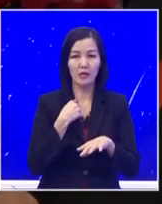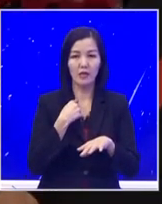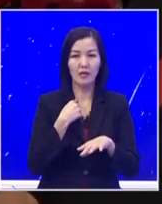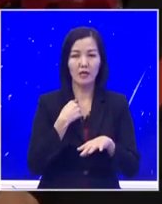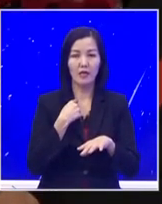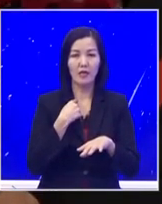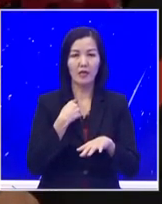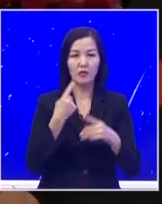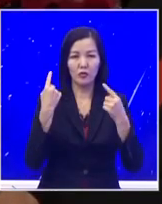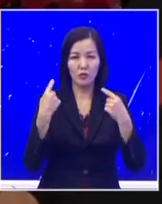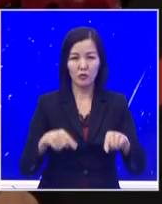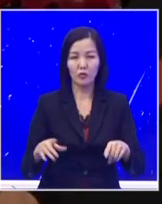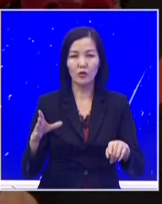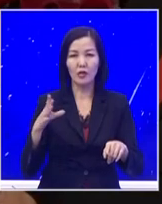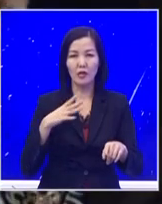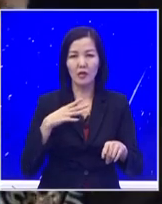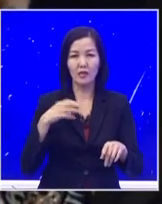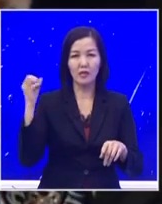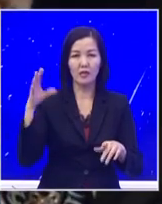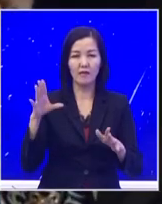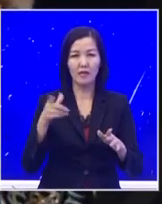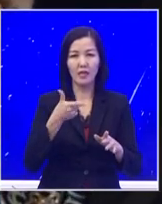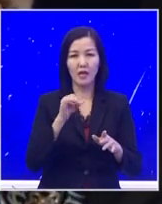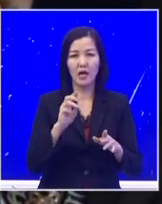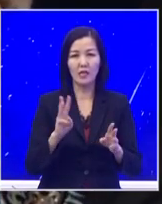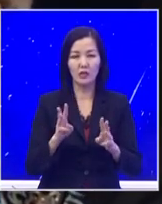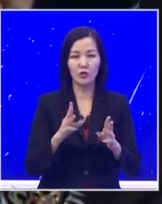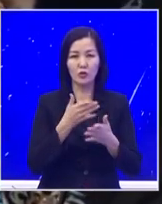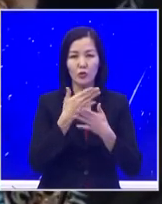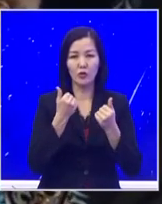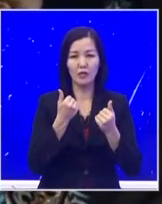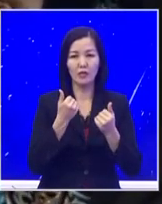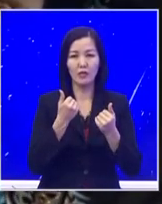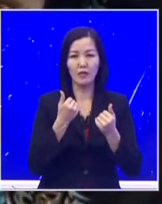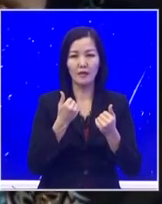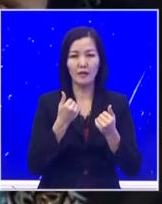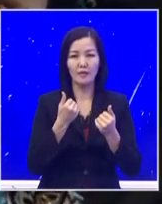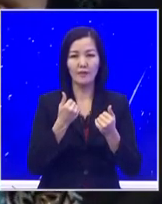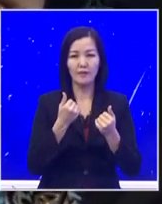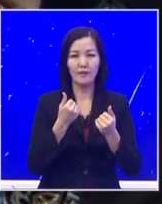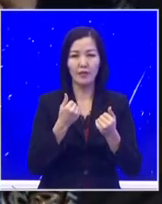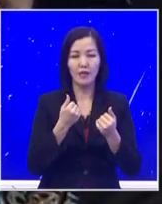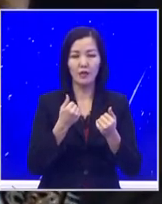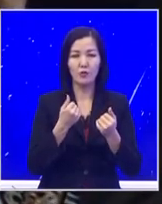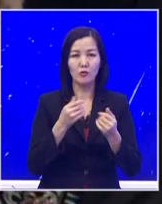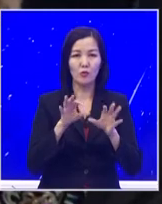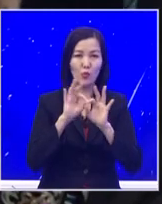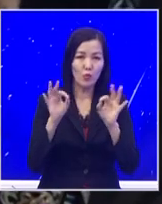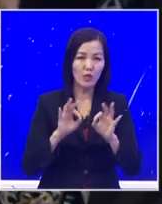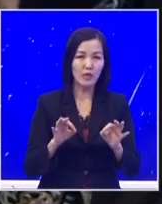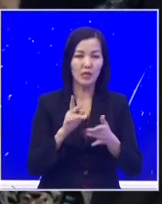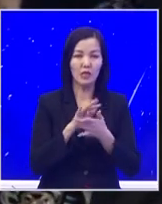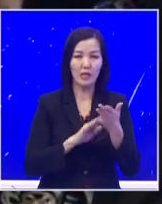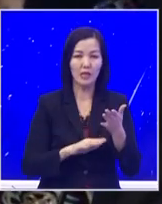кетіп, күйзеліске ұшырап, свет жоқ, газ жоқ кездеде осы ұрлы руханияттың көшін жалғап, осы өмірге